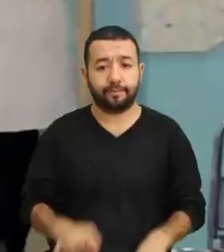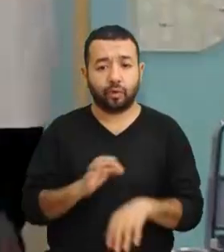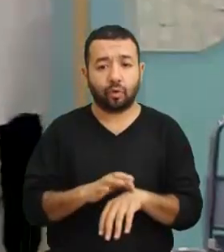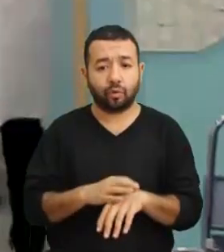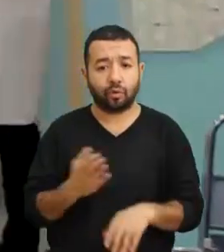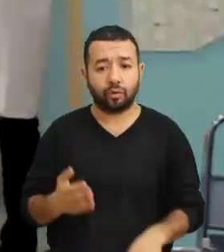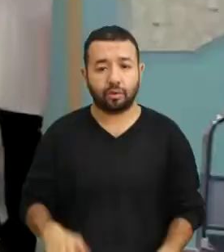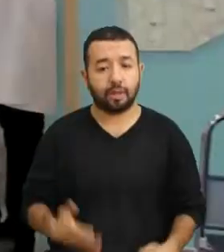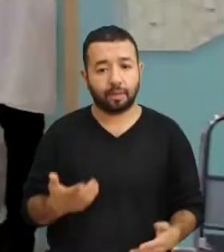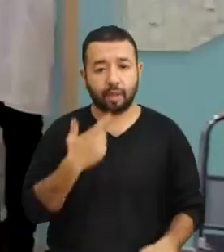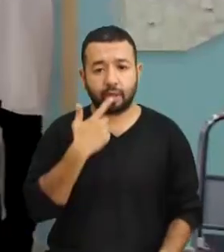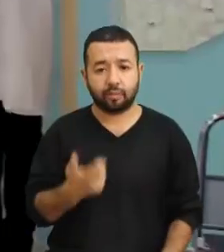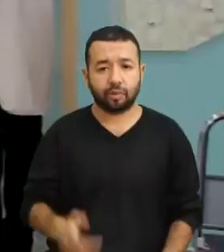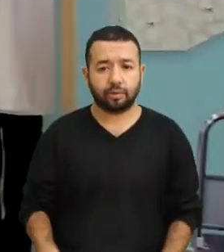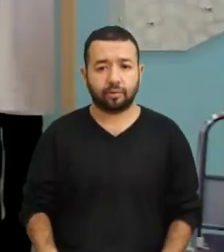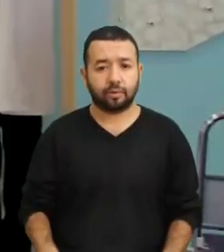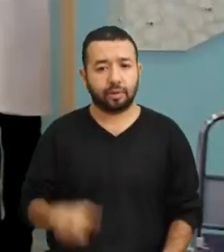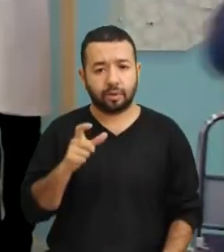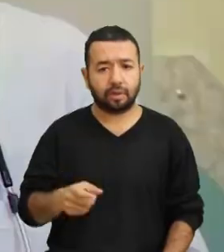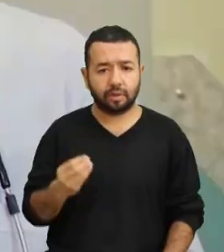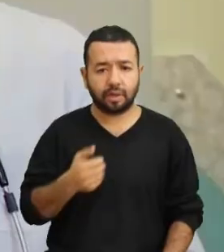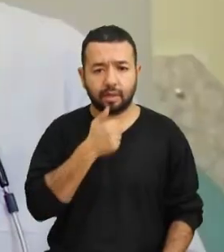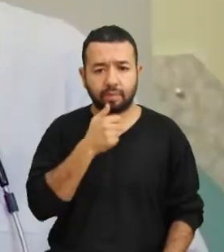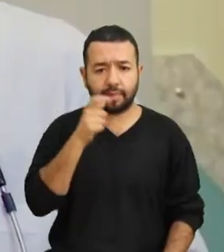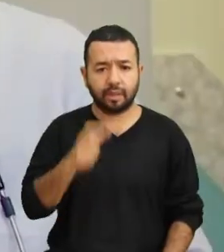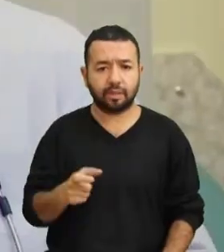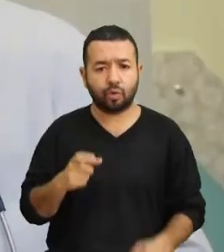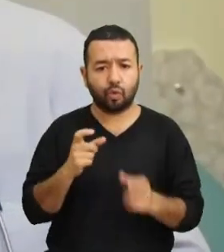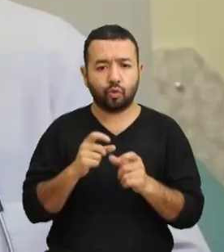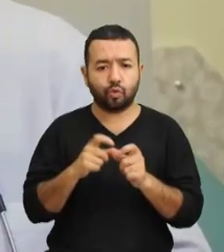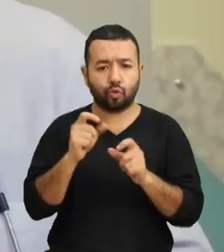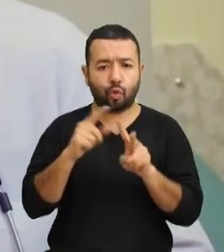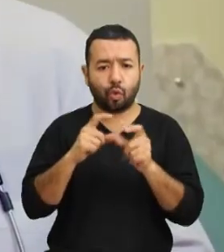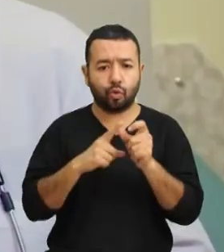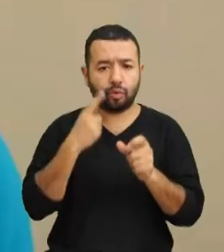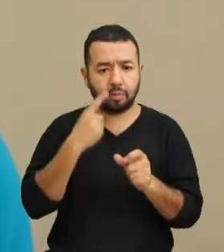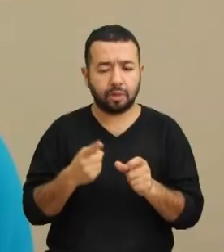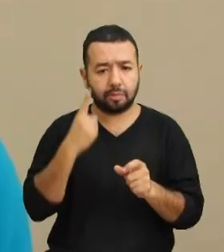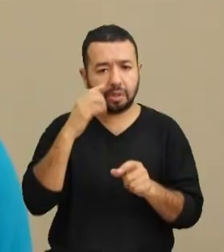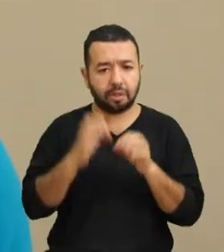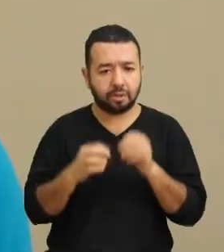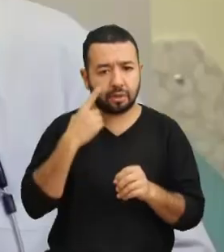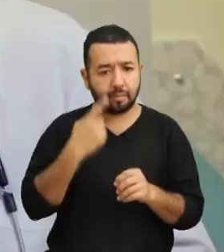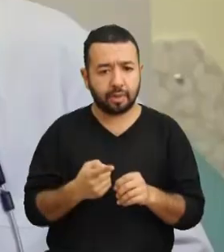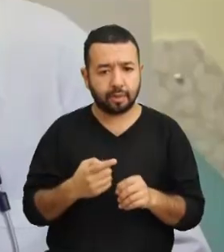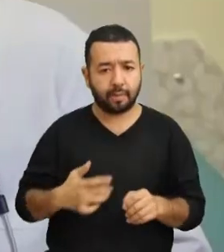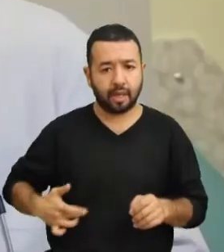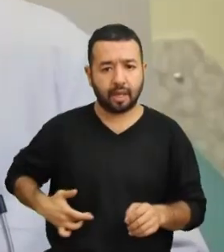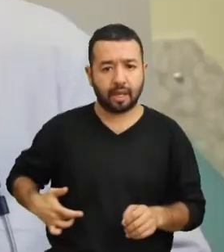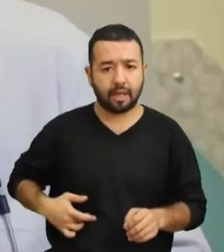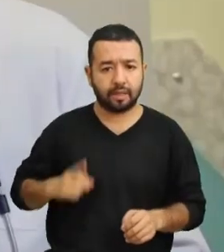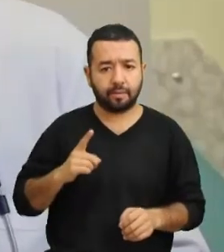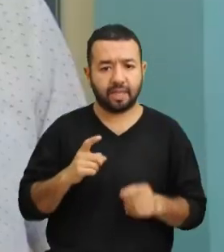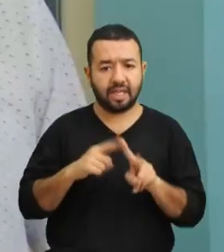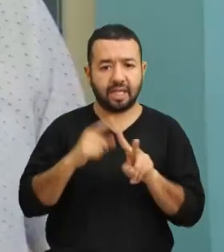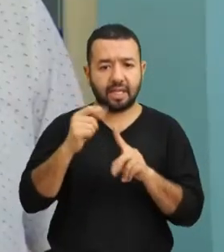Doktor. Demek buradasınız. Durumu nasıl? Babanızın görüntü sonuçlarına bakıyordum. Yapılan tetkiklerde karaciğerde bir kitle